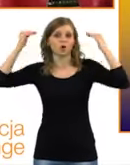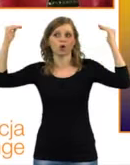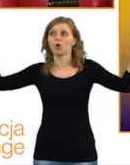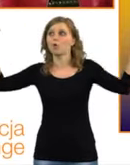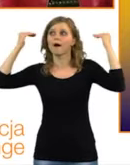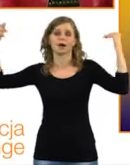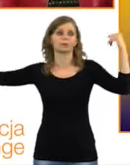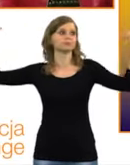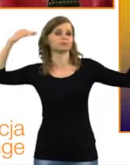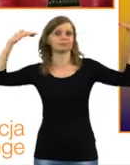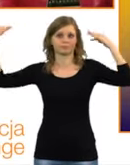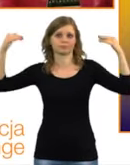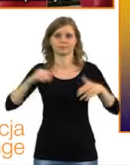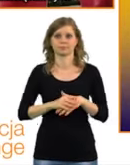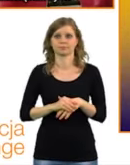dziecka.